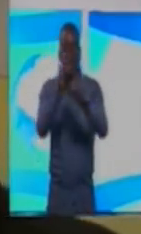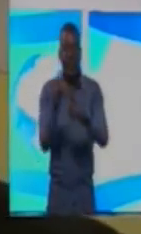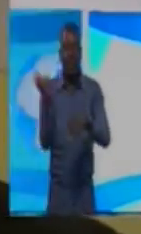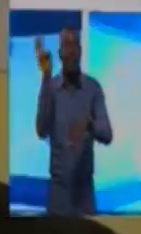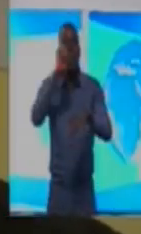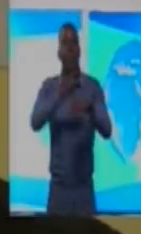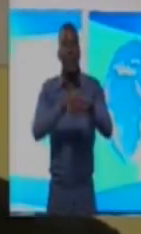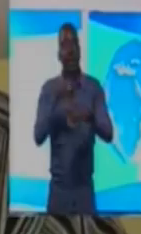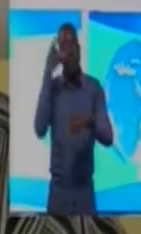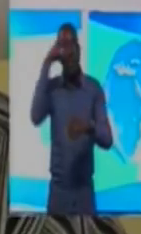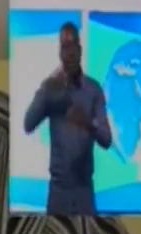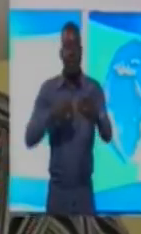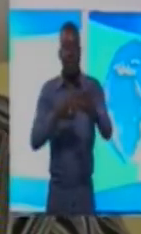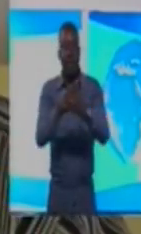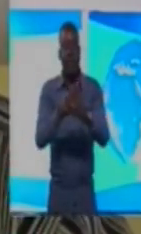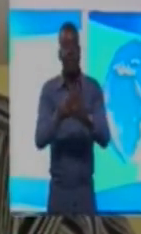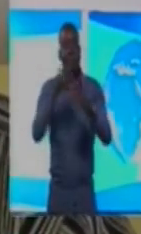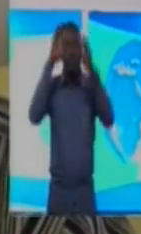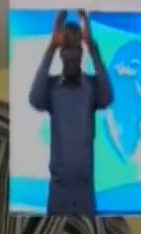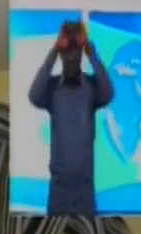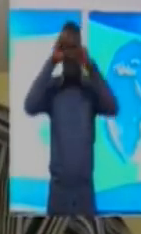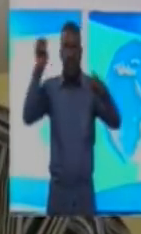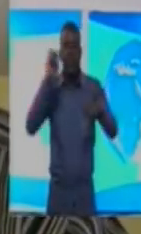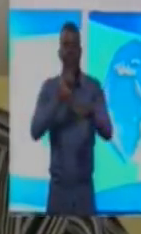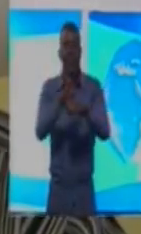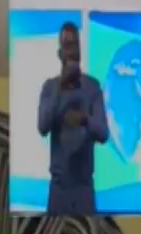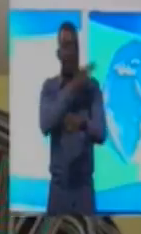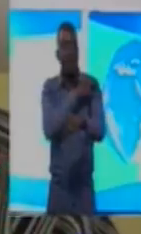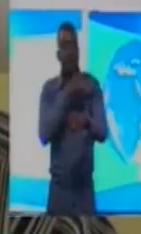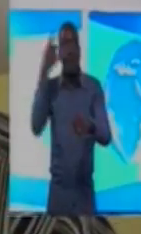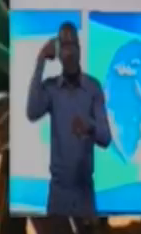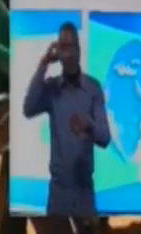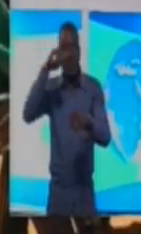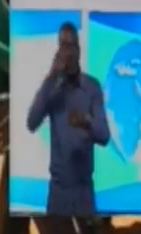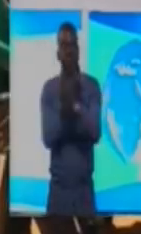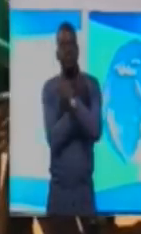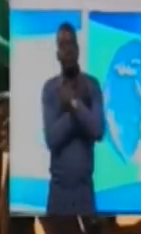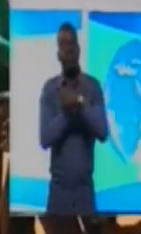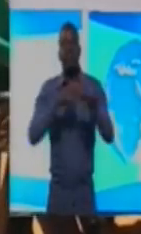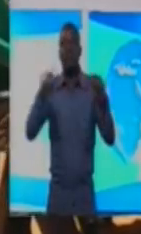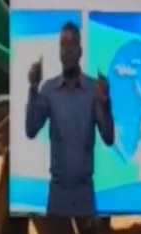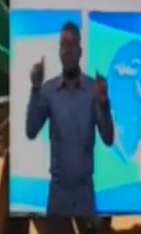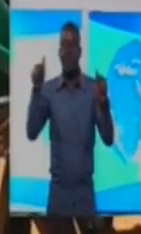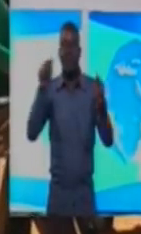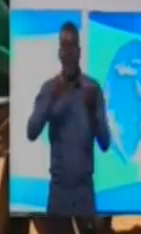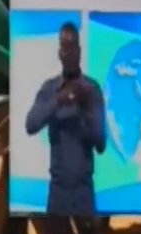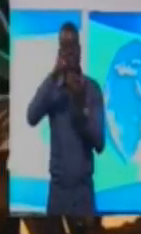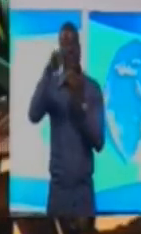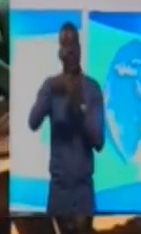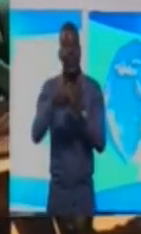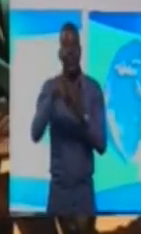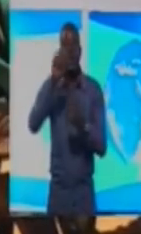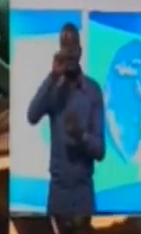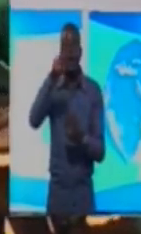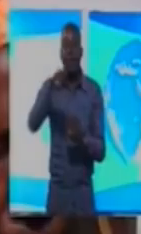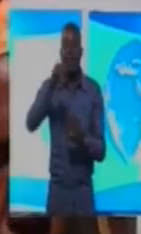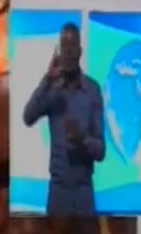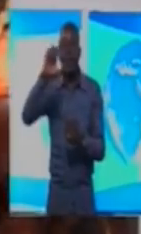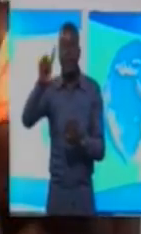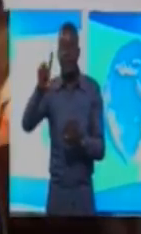pour y arriver, le président du conseil régional les invite à travailler pour s'autonomiser. Le projet APIL vient donc de